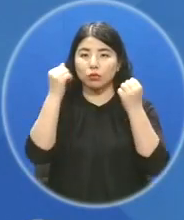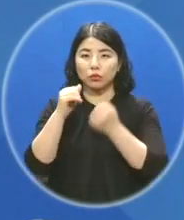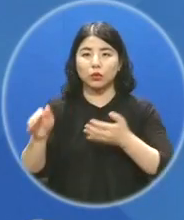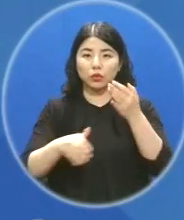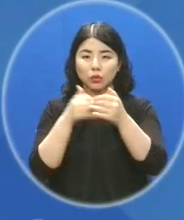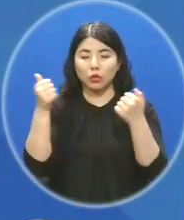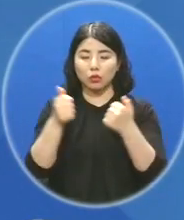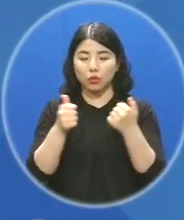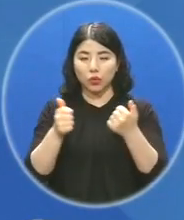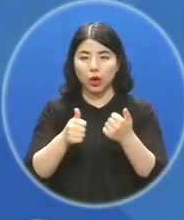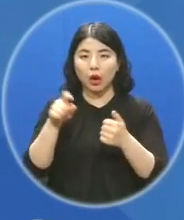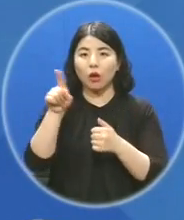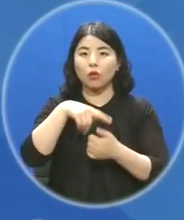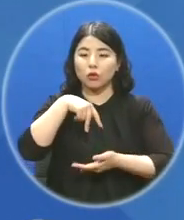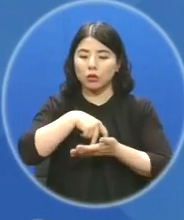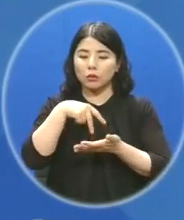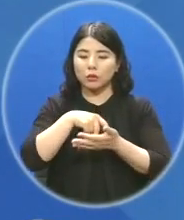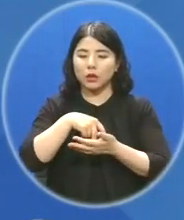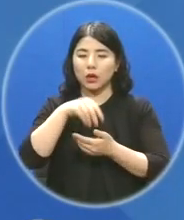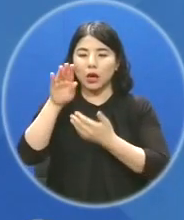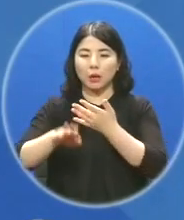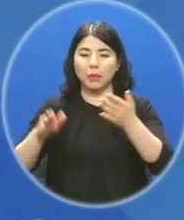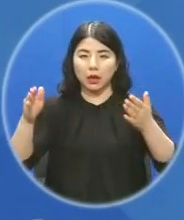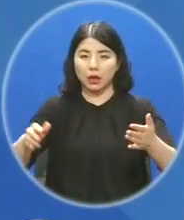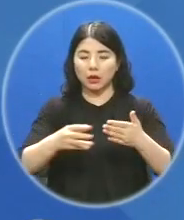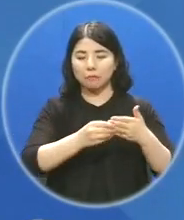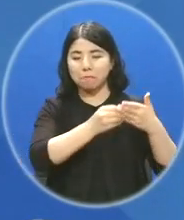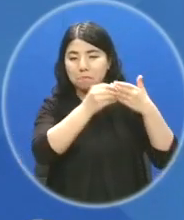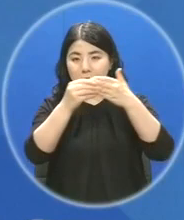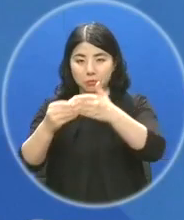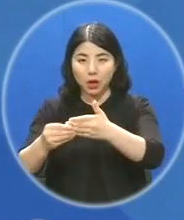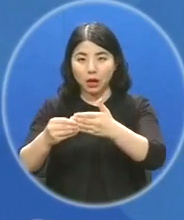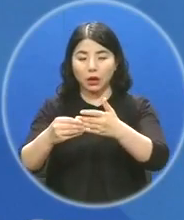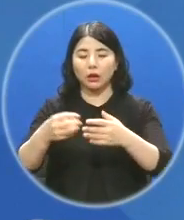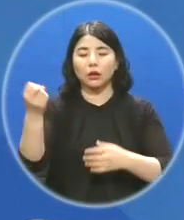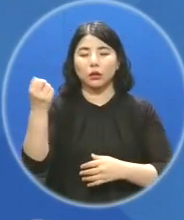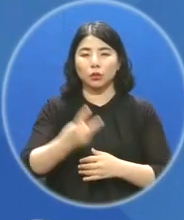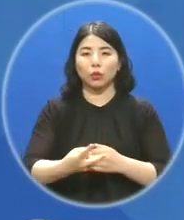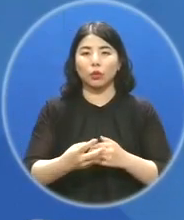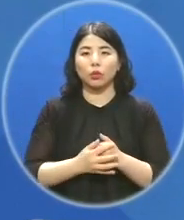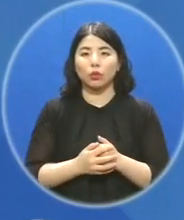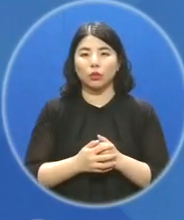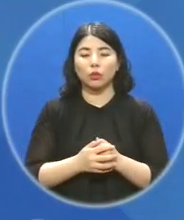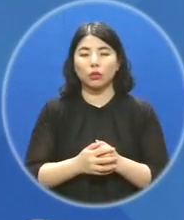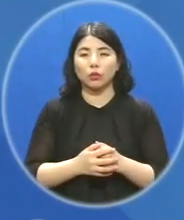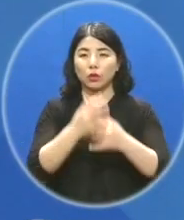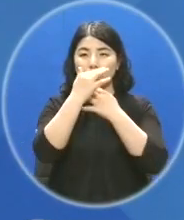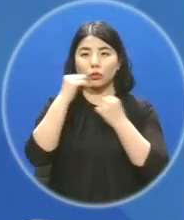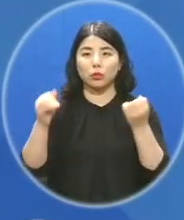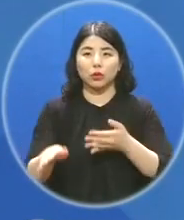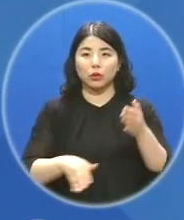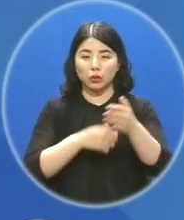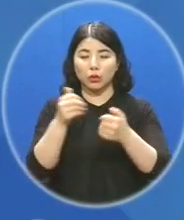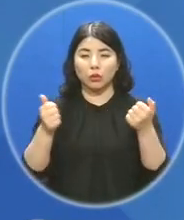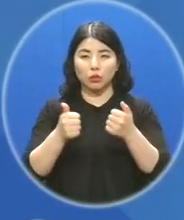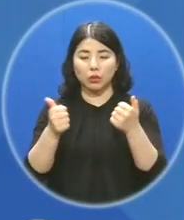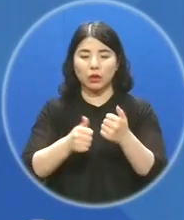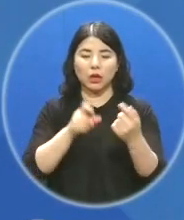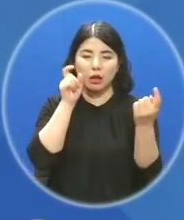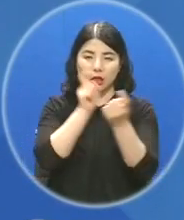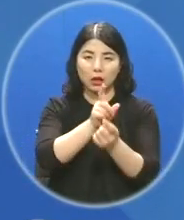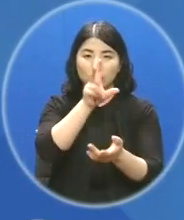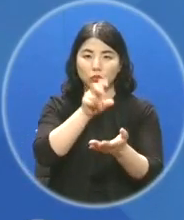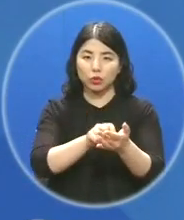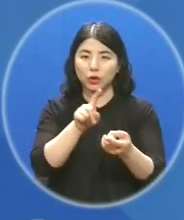충북도의회를 어떤 입장에서 하반기 의회를 끌고 갈지 그리고 이 충북도의회가 당면한 쟁점들에 대해서